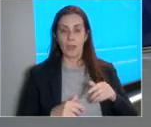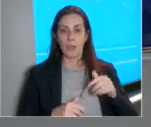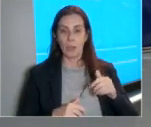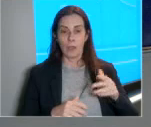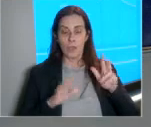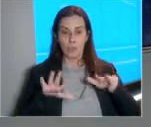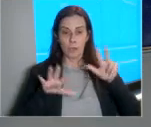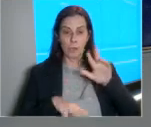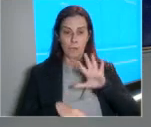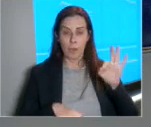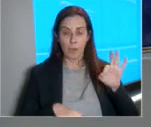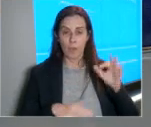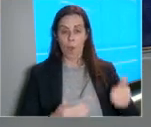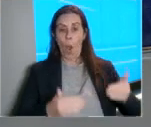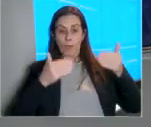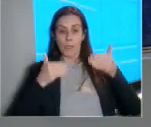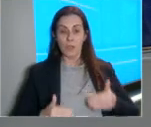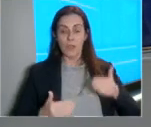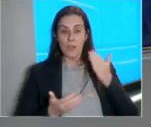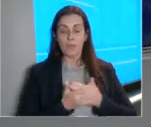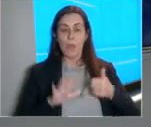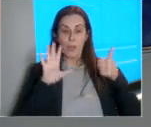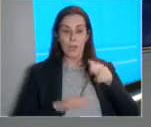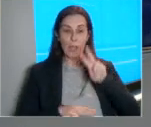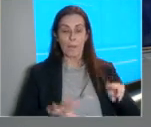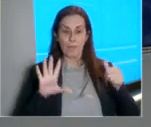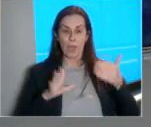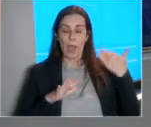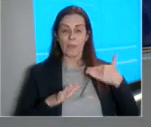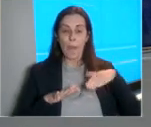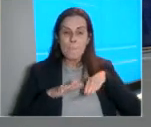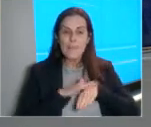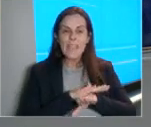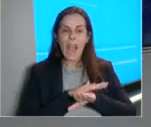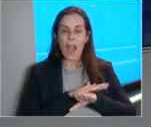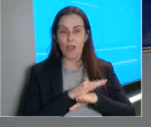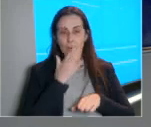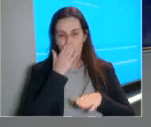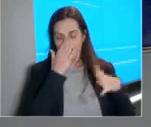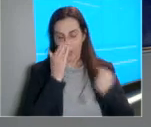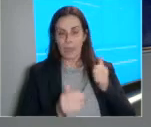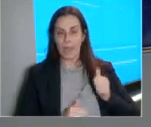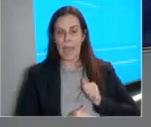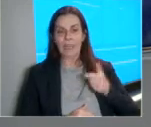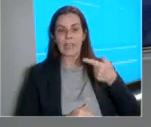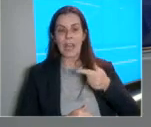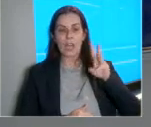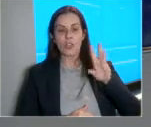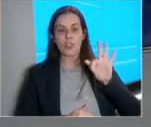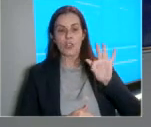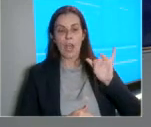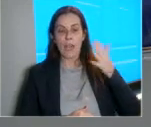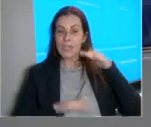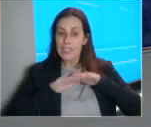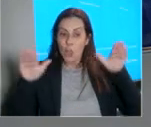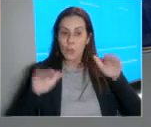ולא רק 8,500 מתיישבים, וכבר ביוני 2006 הייתה מנהרה שהופעלה מבצעית וחטפה את גלעד שליט וכו'. היה שם שדה